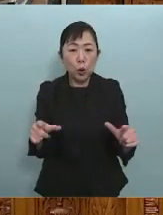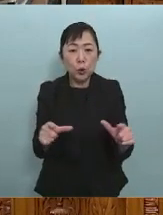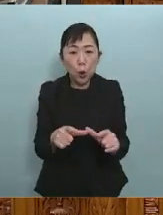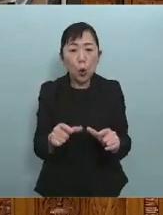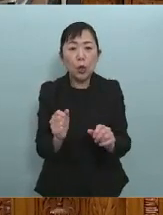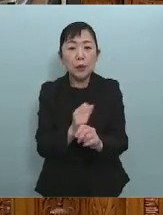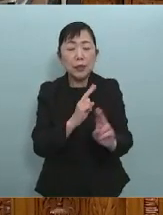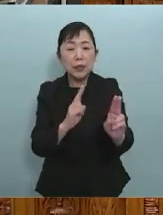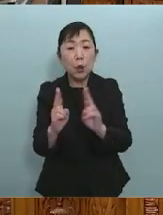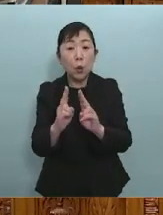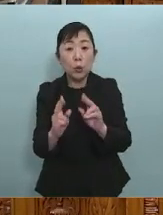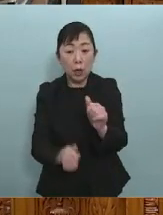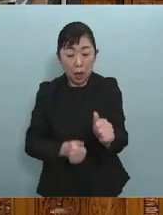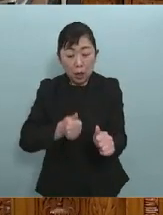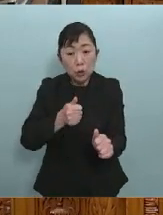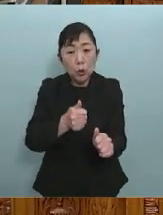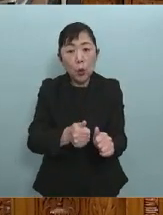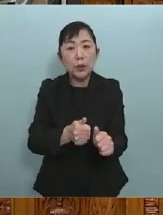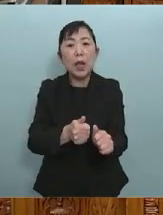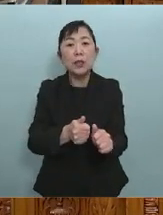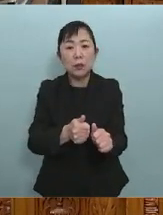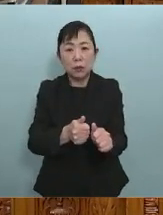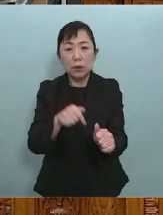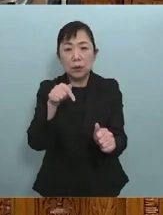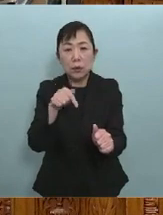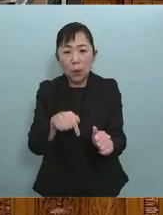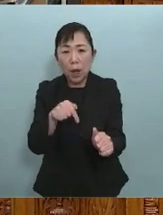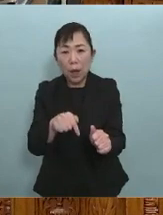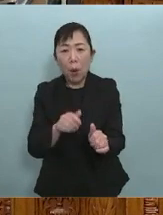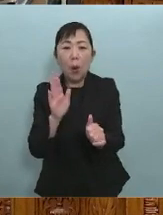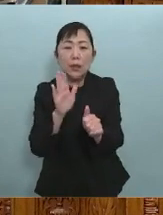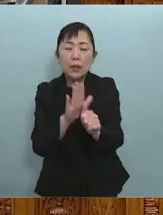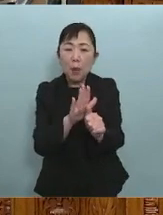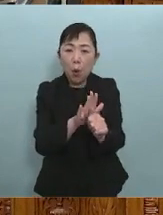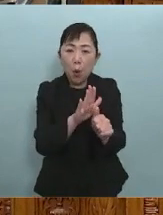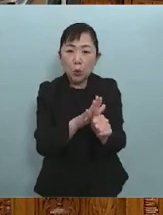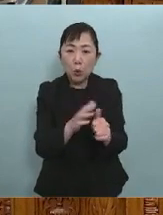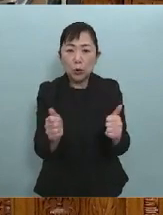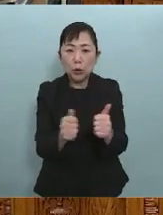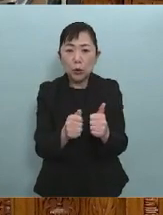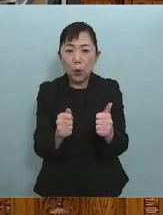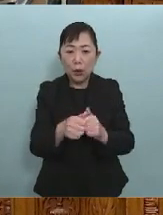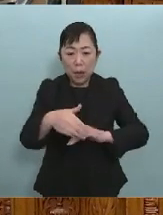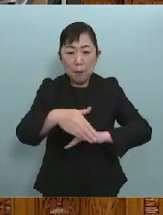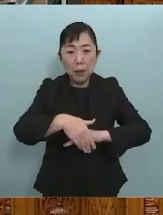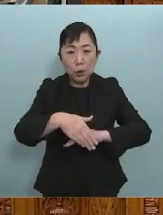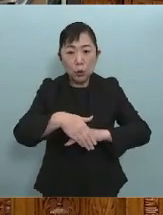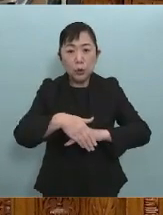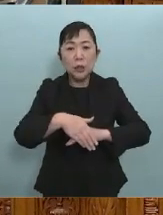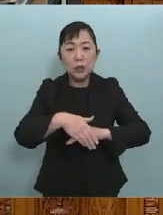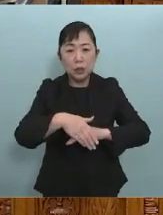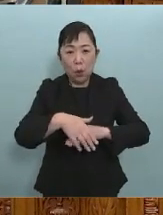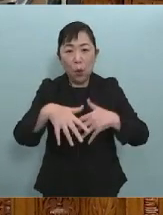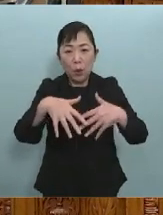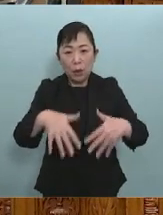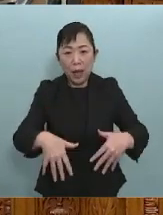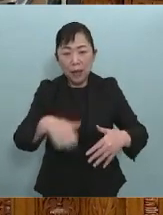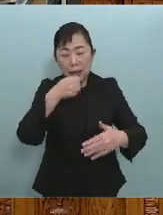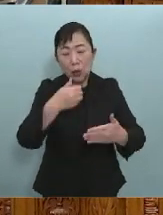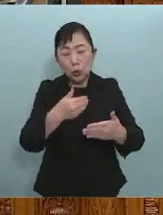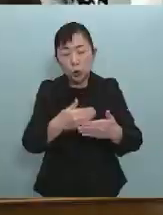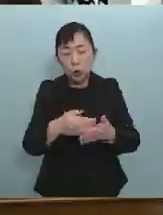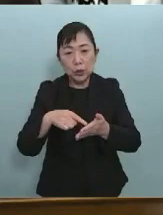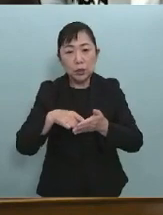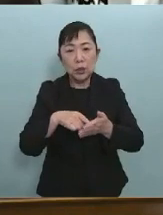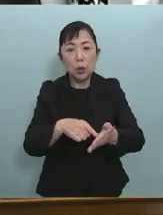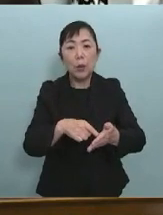取り組みに挑戦することを決め細かくサポートする相談窓口の体制などの充実に努め